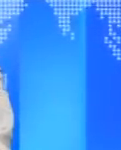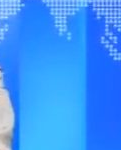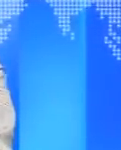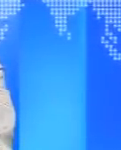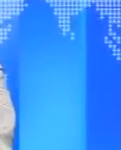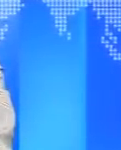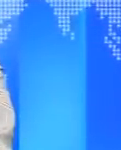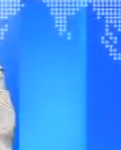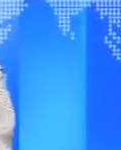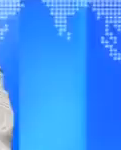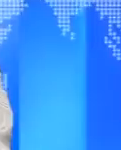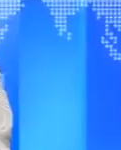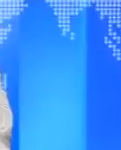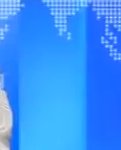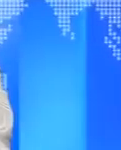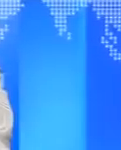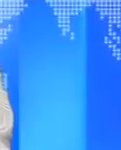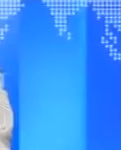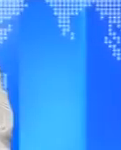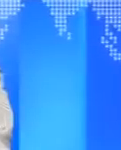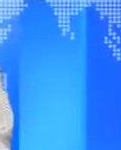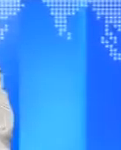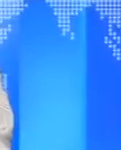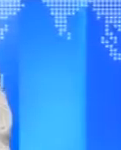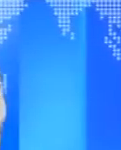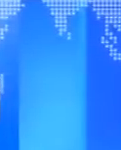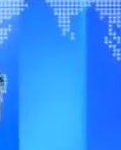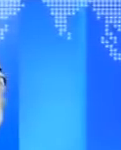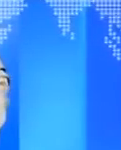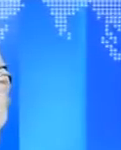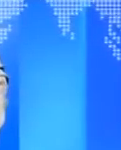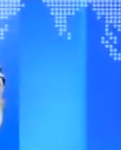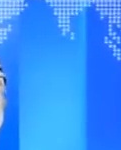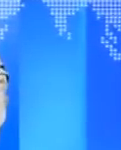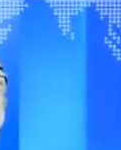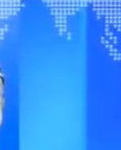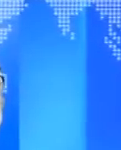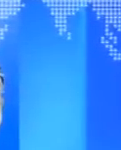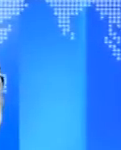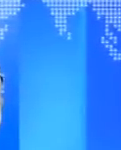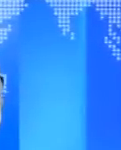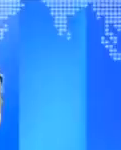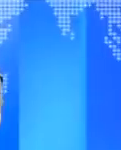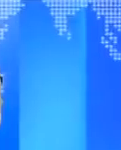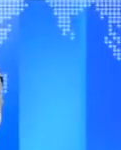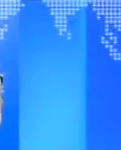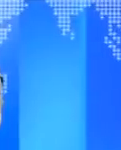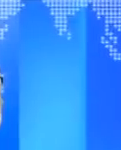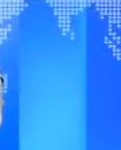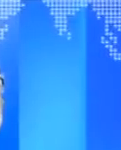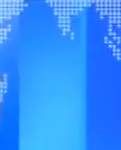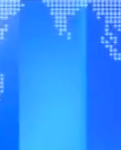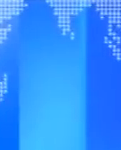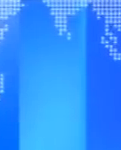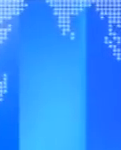circulation, le cinquième saut de mouton dans le district de la Tchangou a été inauguré ce vendredi par le ministre des Infrastructures.